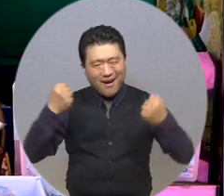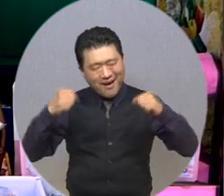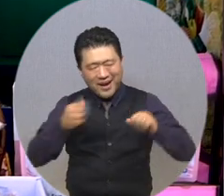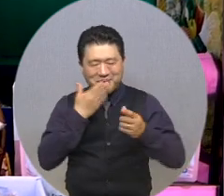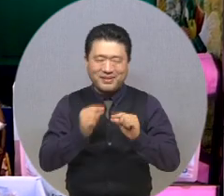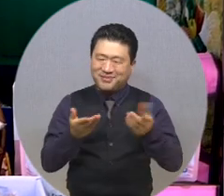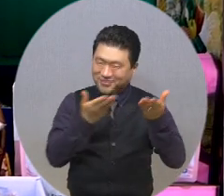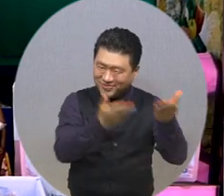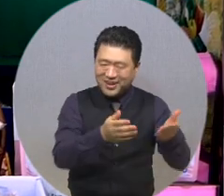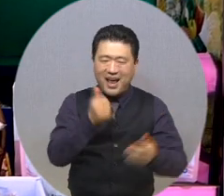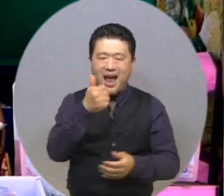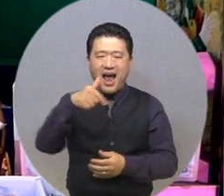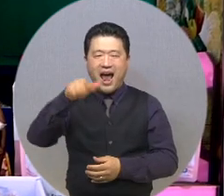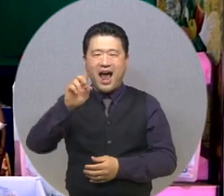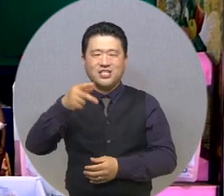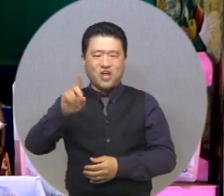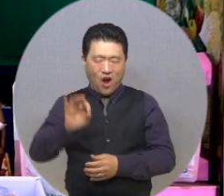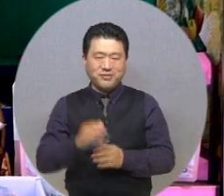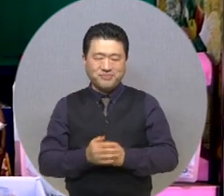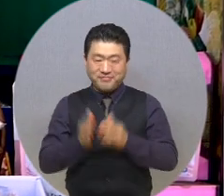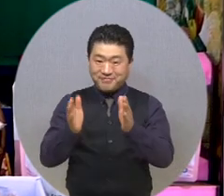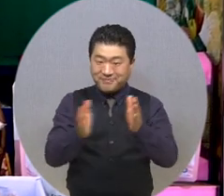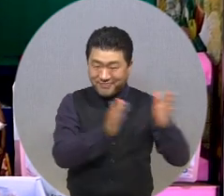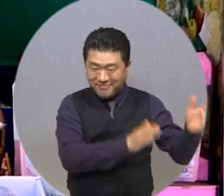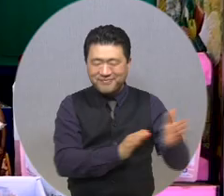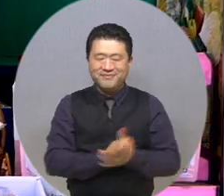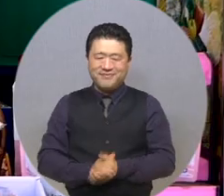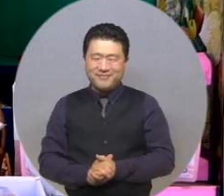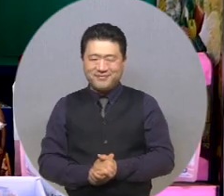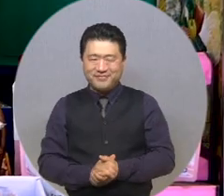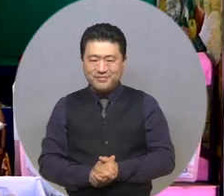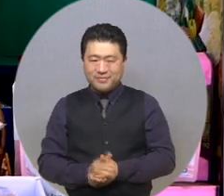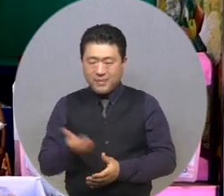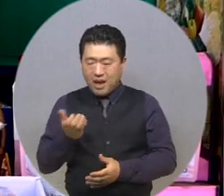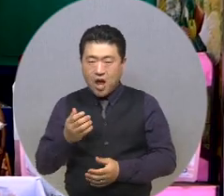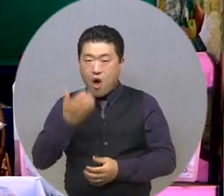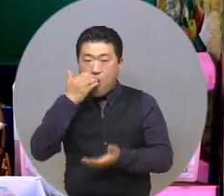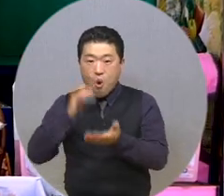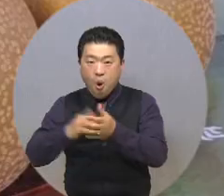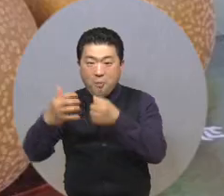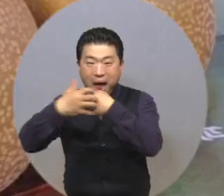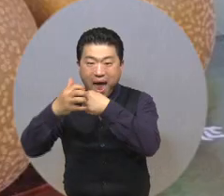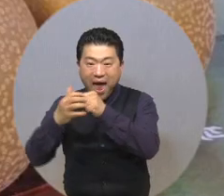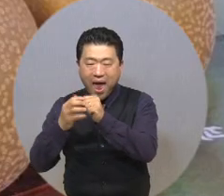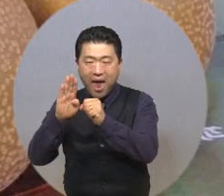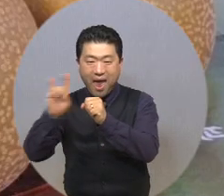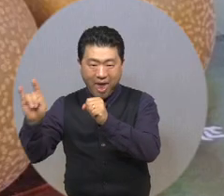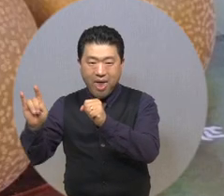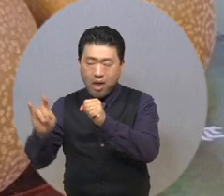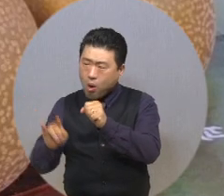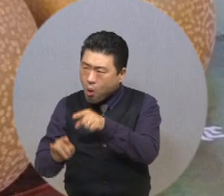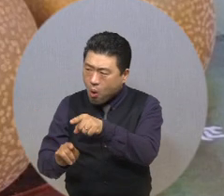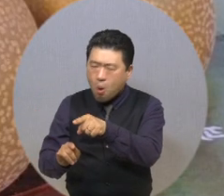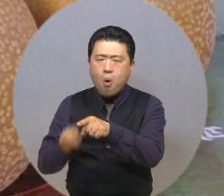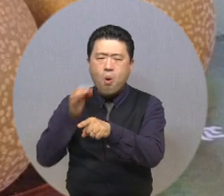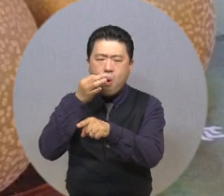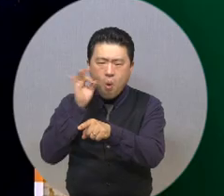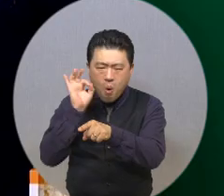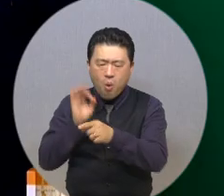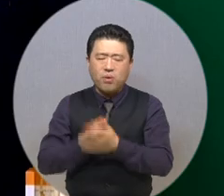소개 올렸습니다. 자, 끝으로 아까 그 돌배. 아, 이게. 이게 돌배가? 이게 돌배예요.